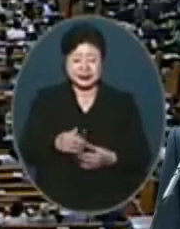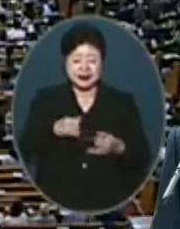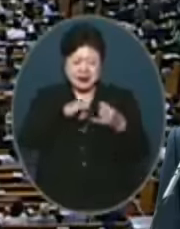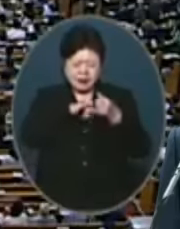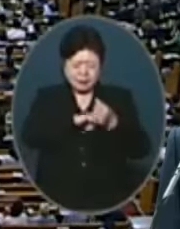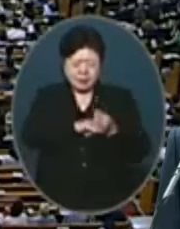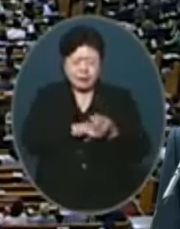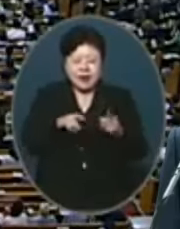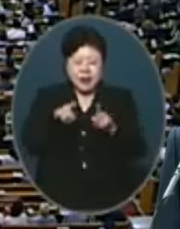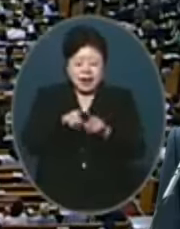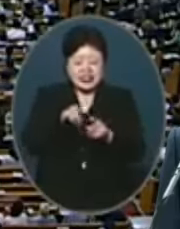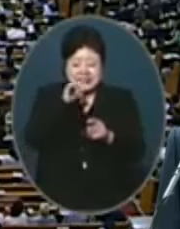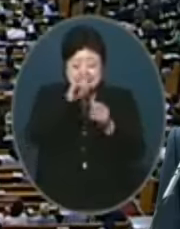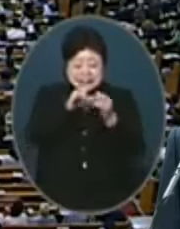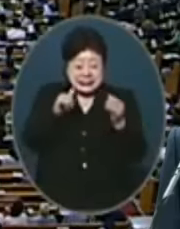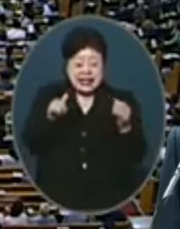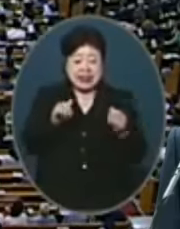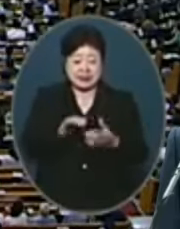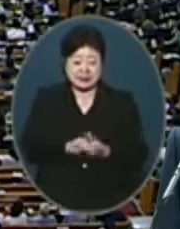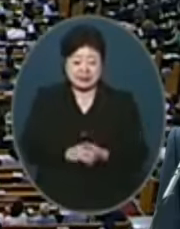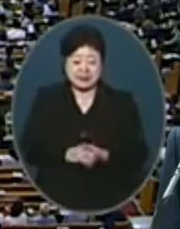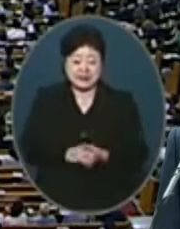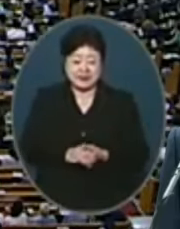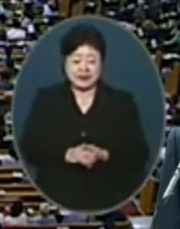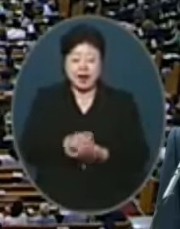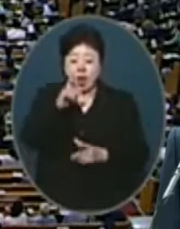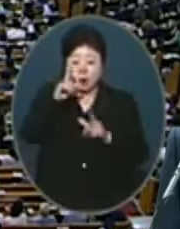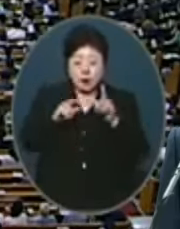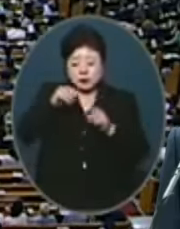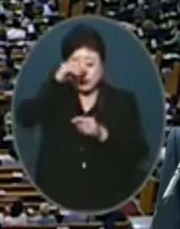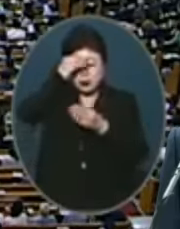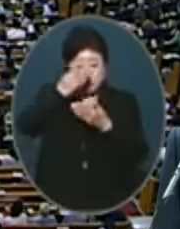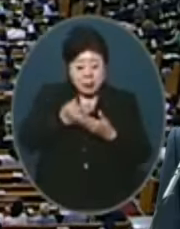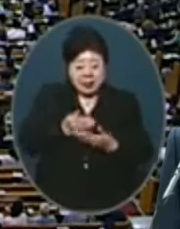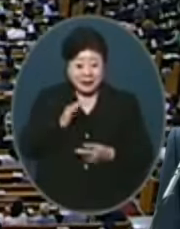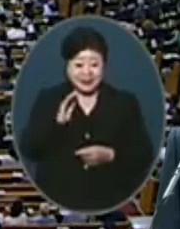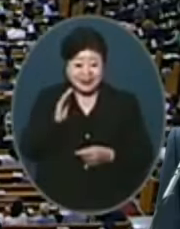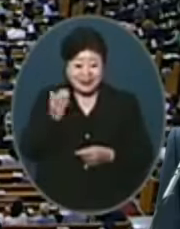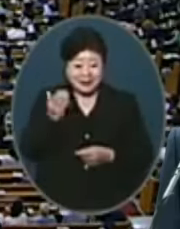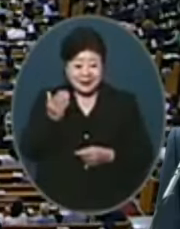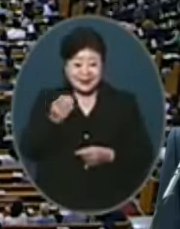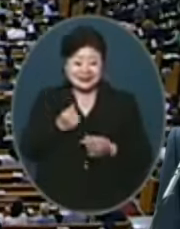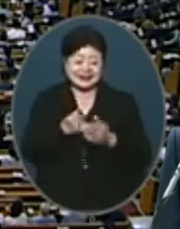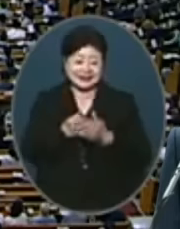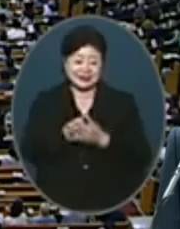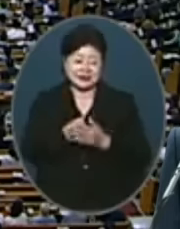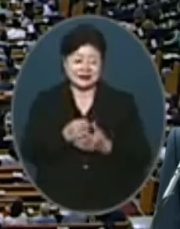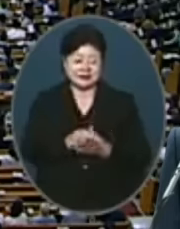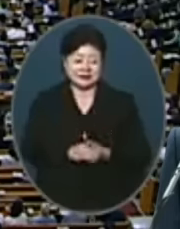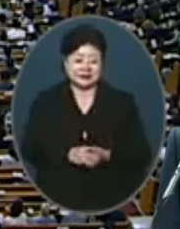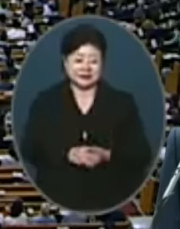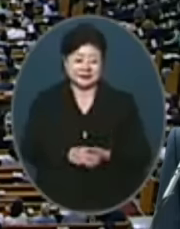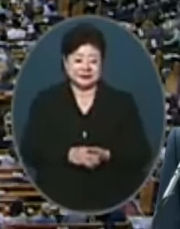반드시 같이 지나는 사람의 모습이 닮아가는 것입니다.